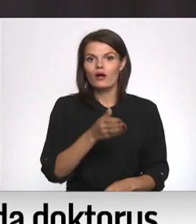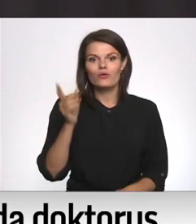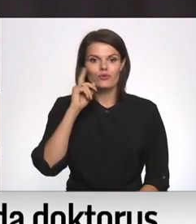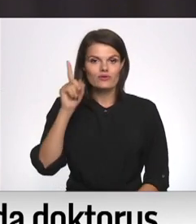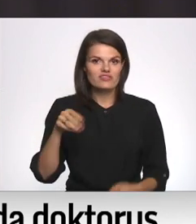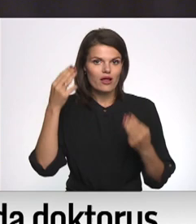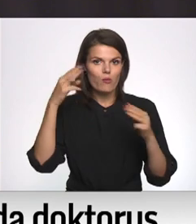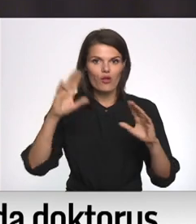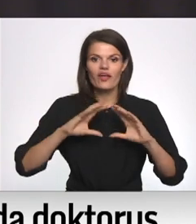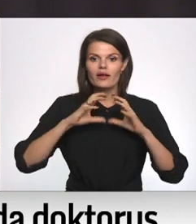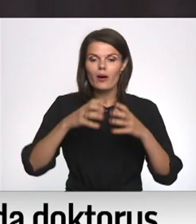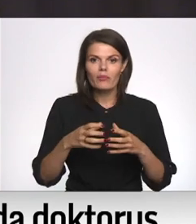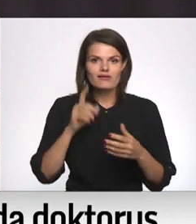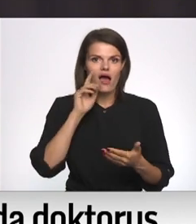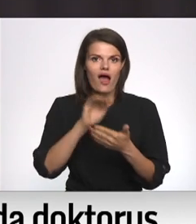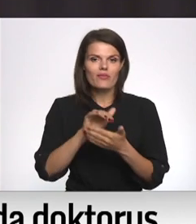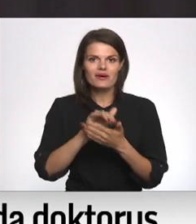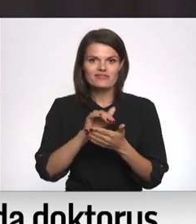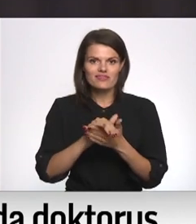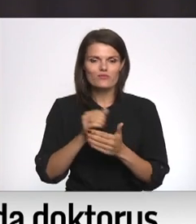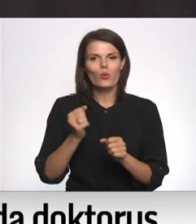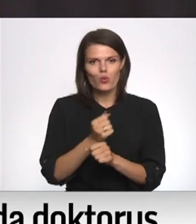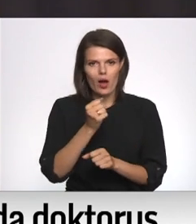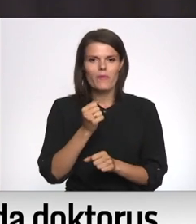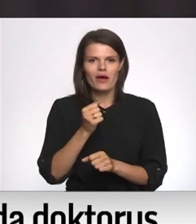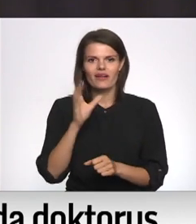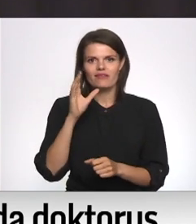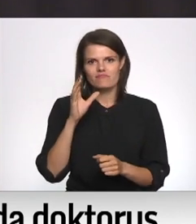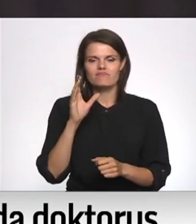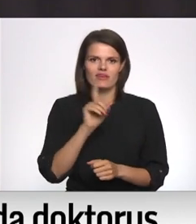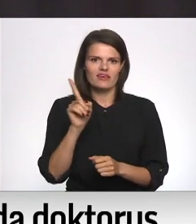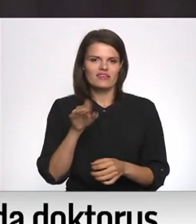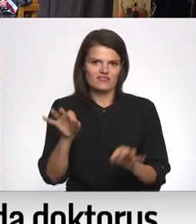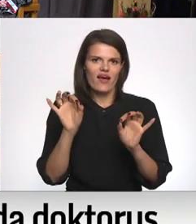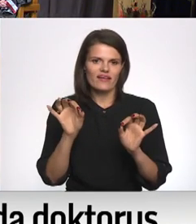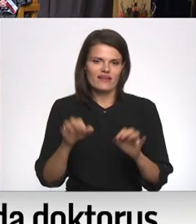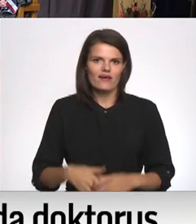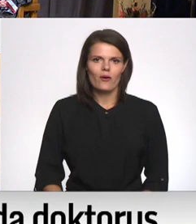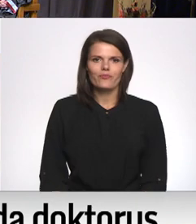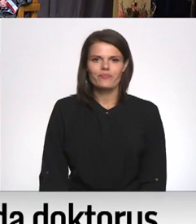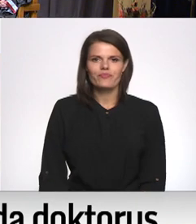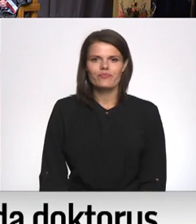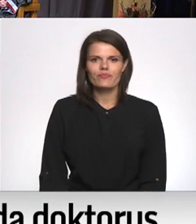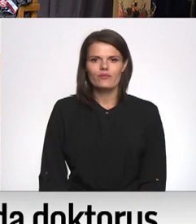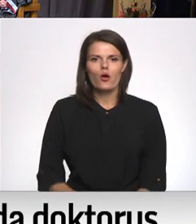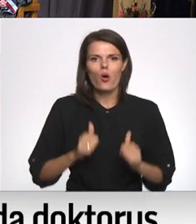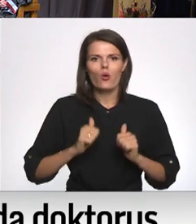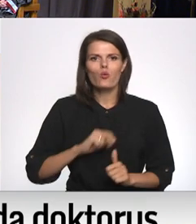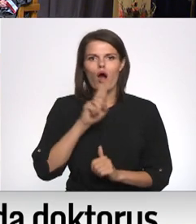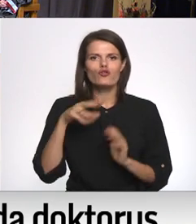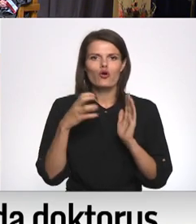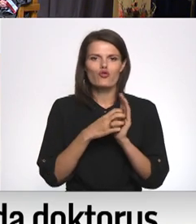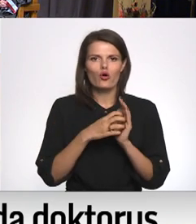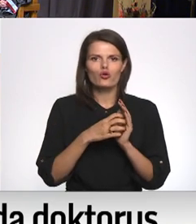modernā pasaulē atpazīstamība tomēr spēlē lielu lomu. Goda doktora